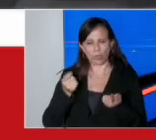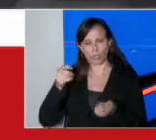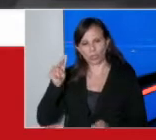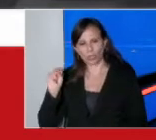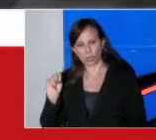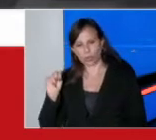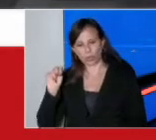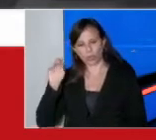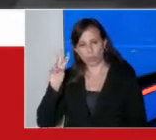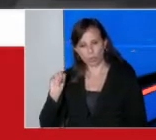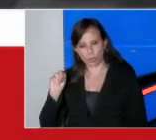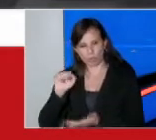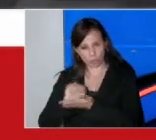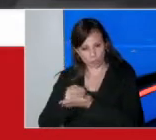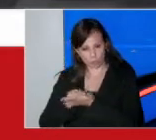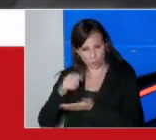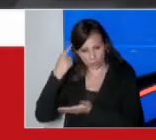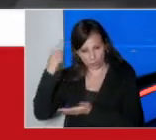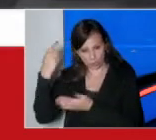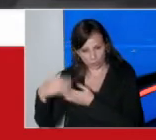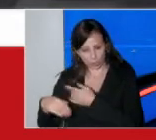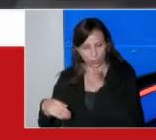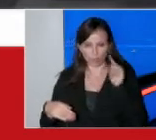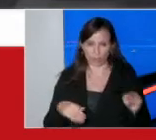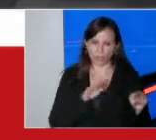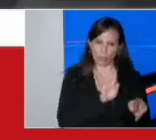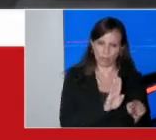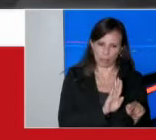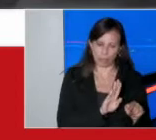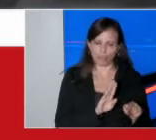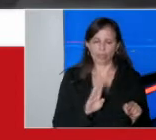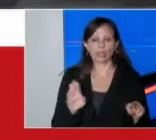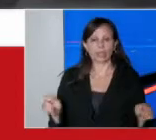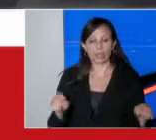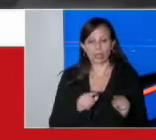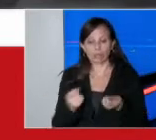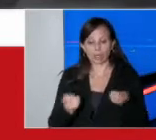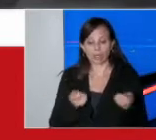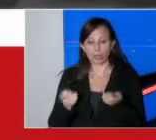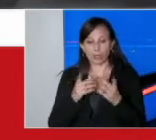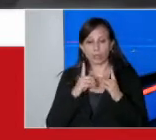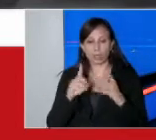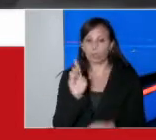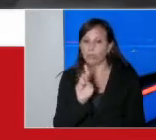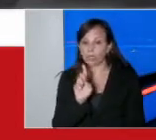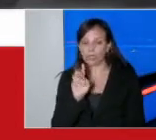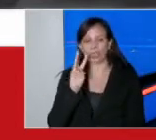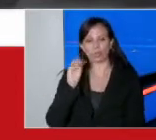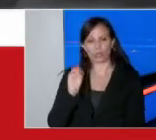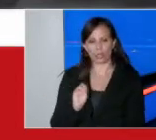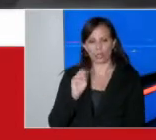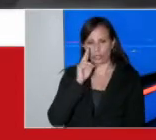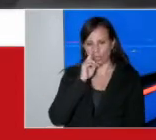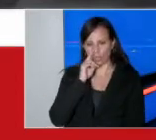מוזס או בין נתניהו למוזס היו עברו דרך מילצ'ן שניסה לערב את